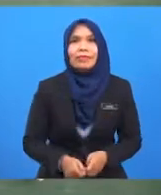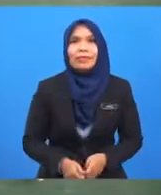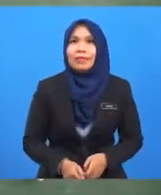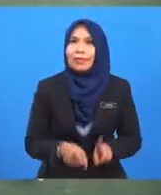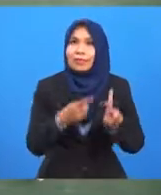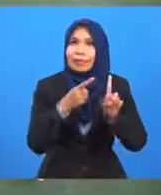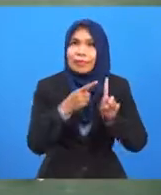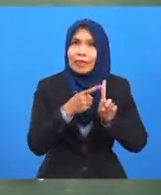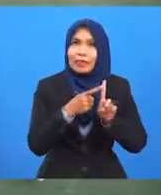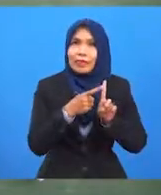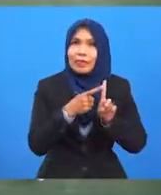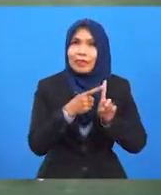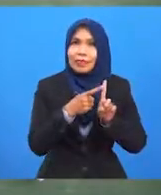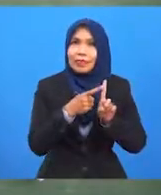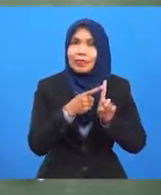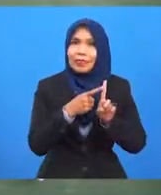pertama,